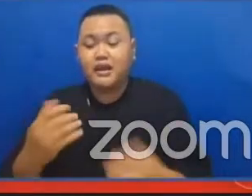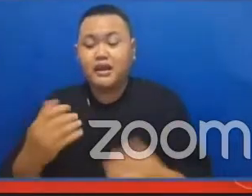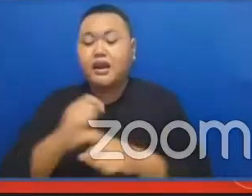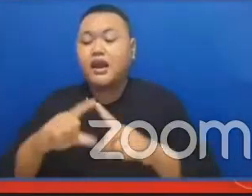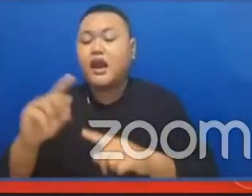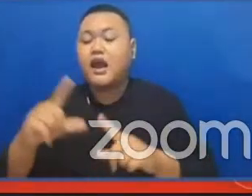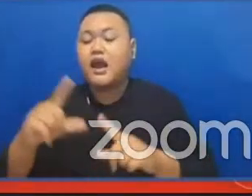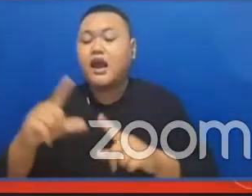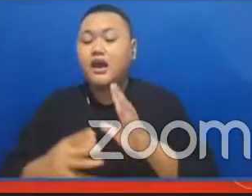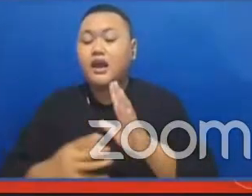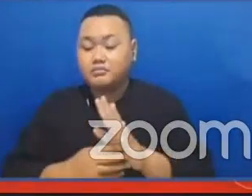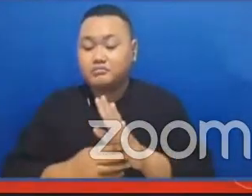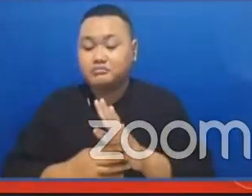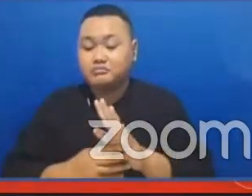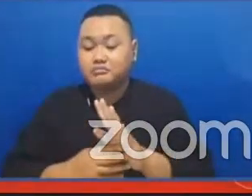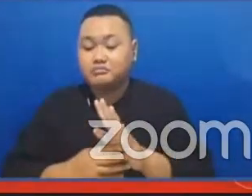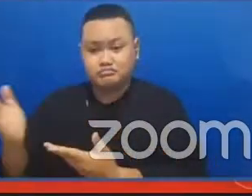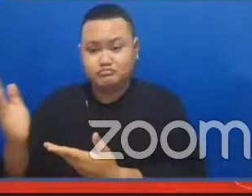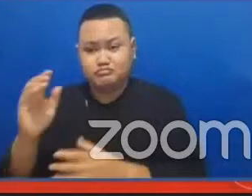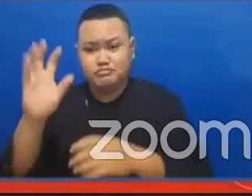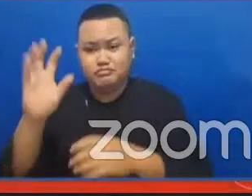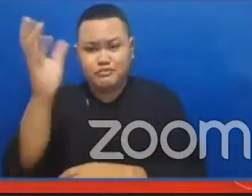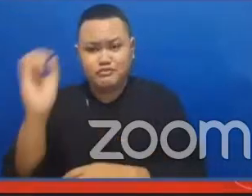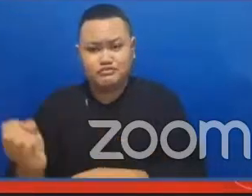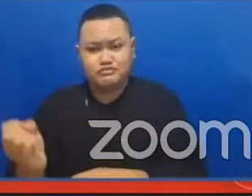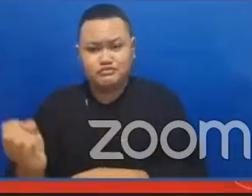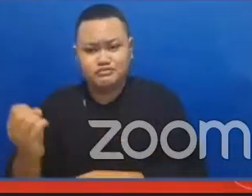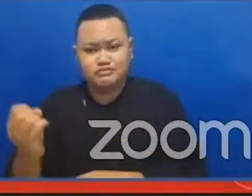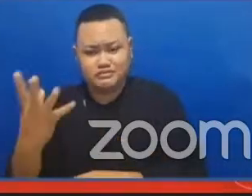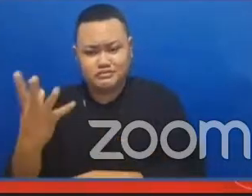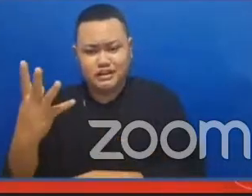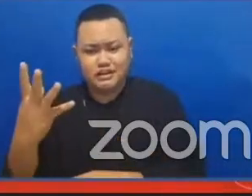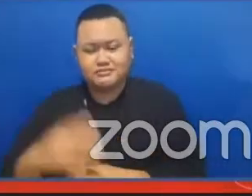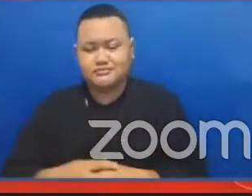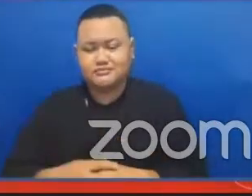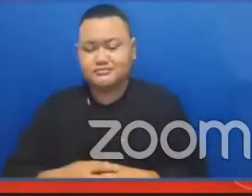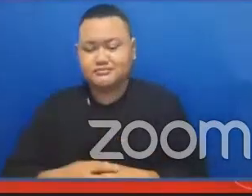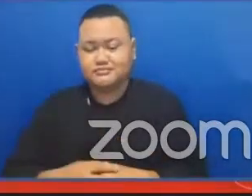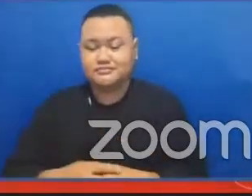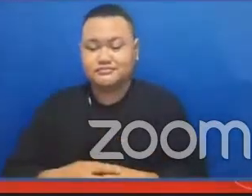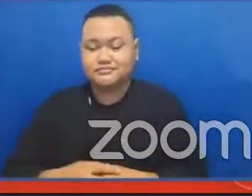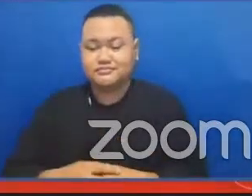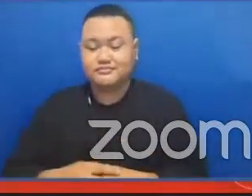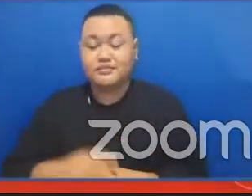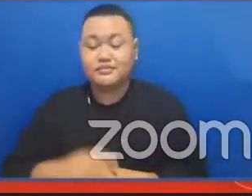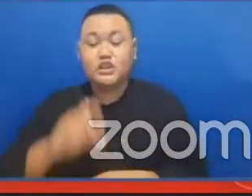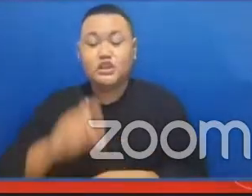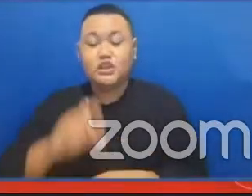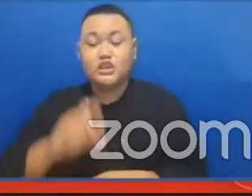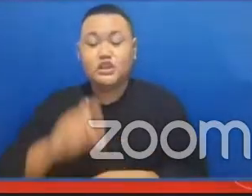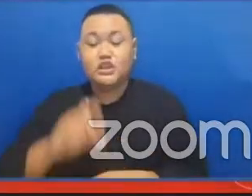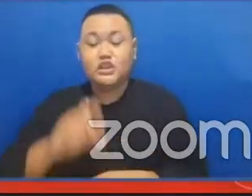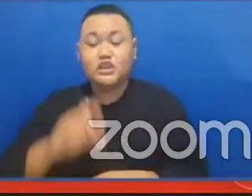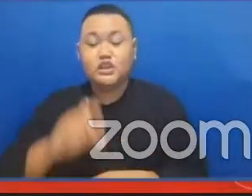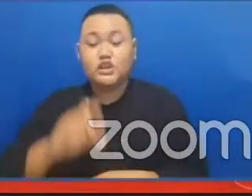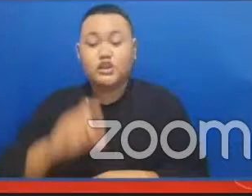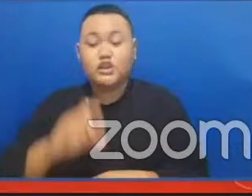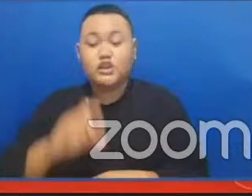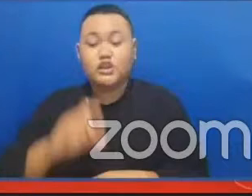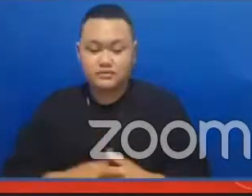tidak? Nah, menyala. Oke. Okay. Kemudian kita akan coba dengan